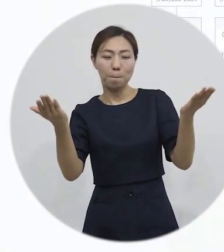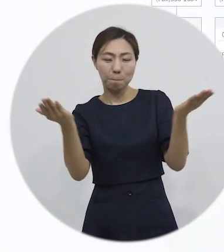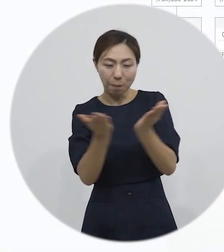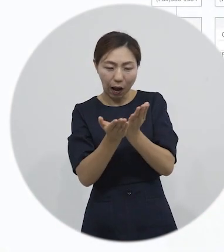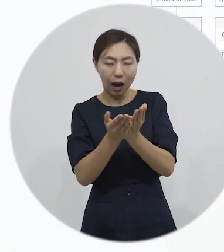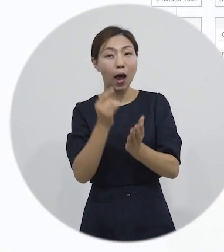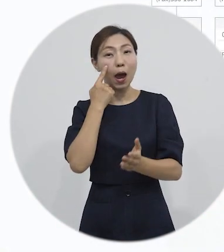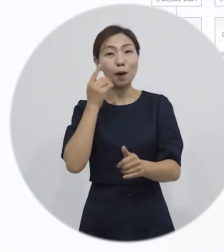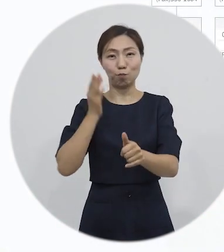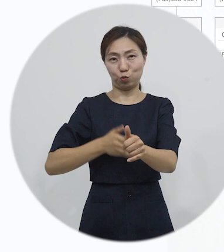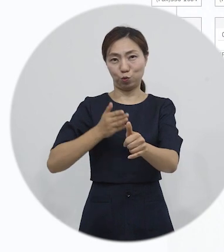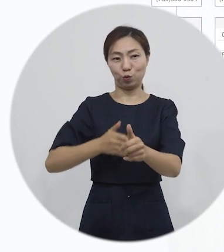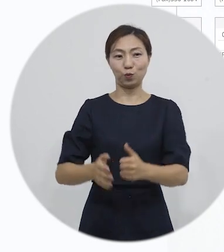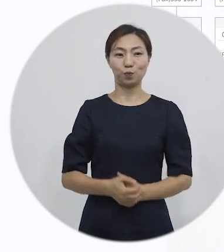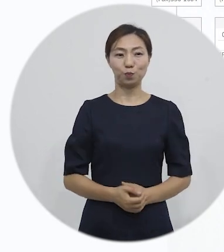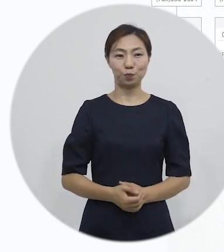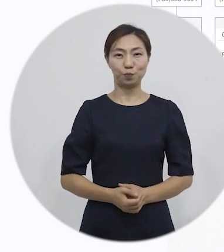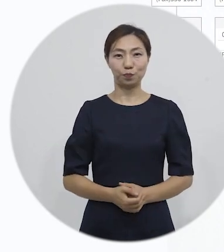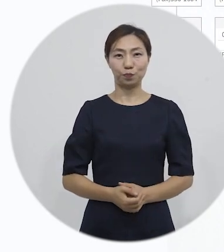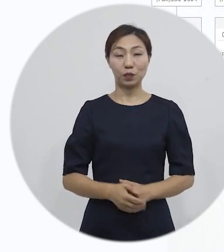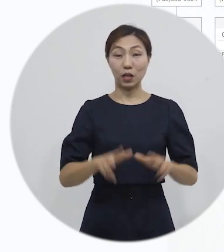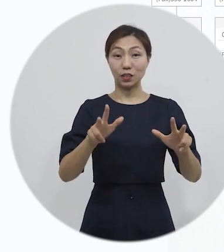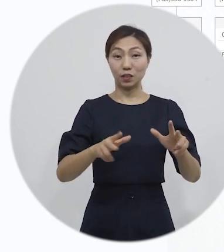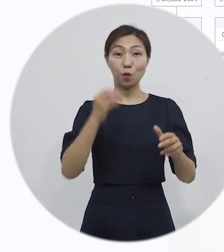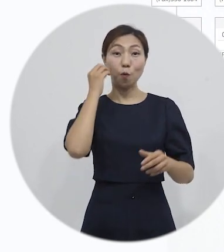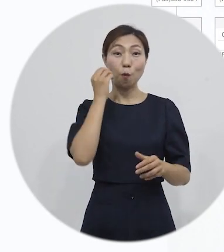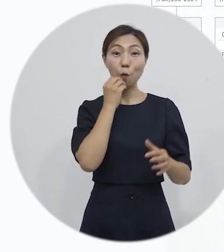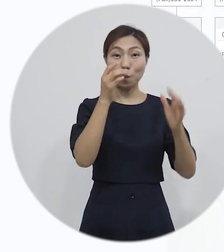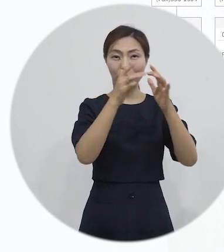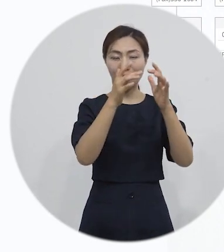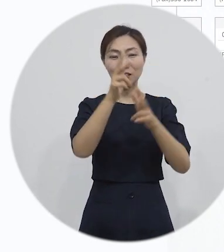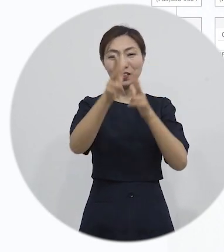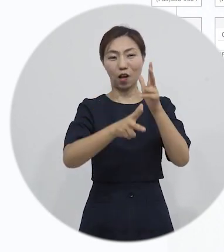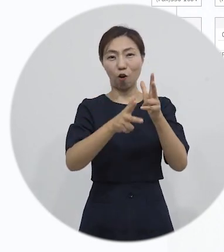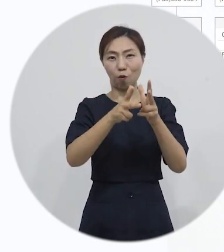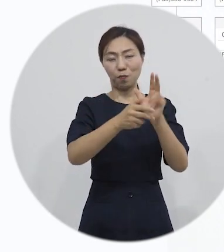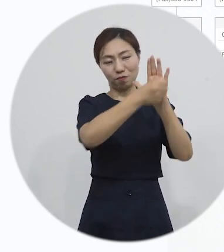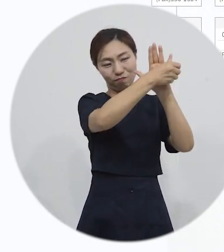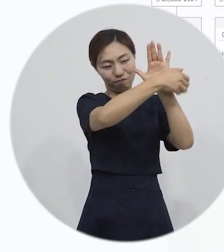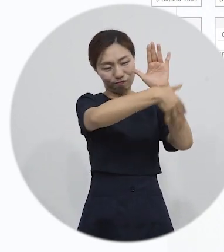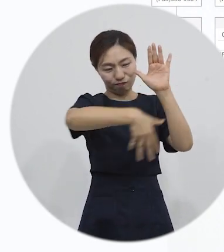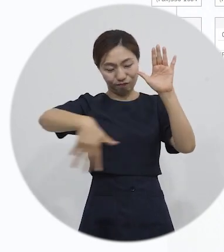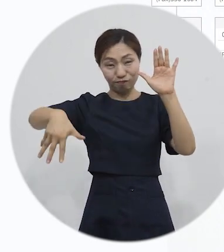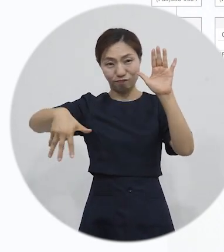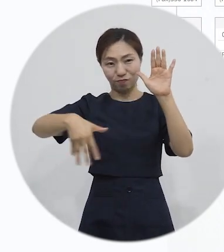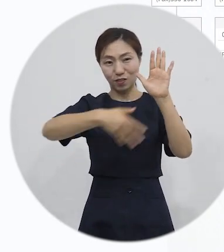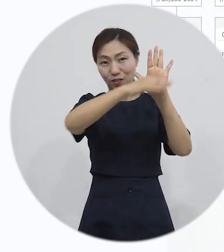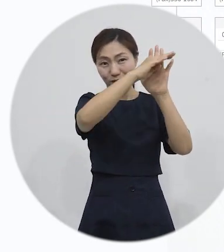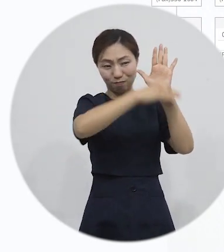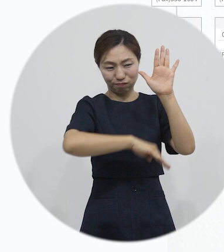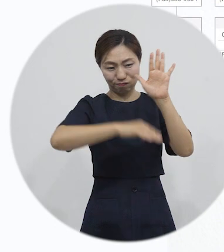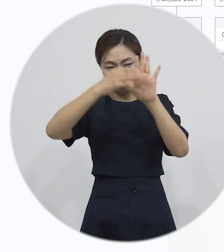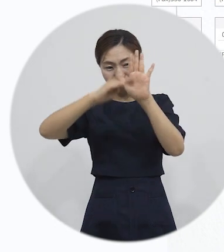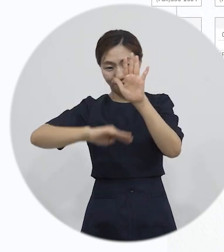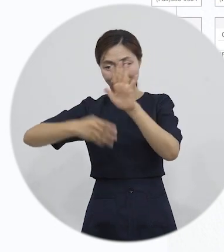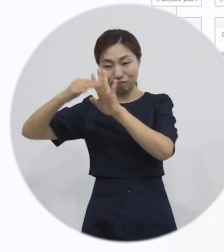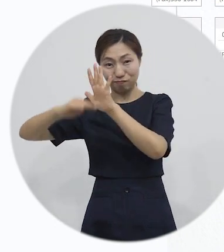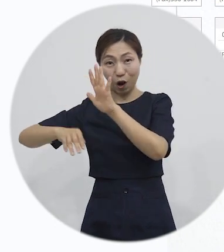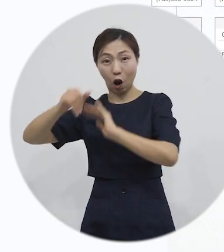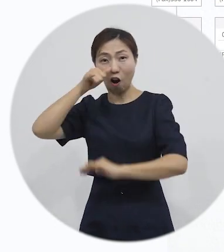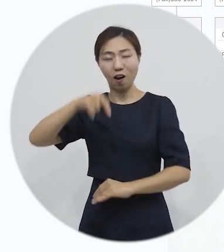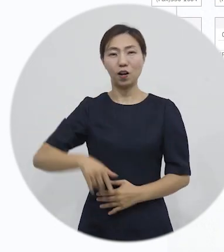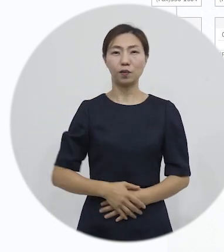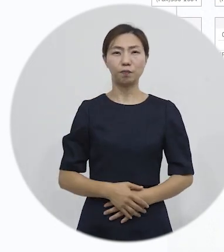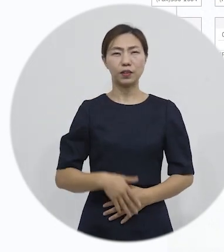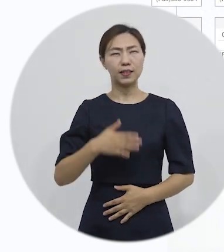지금 보여드리는 게 이제 그 서대문구의 사업부서들의 목록입니다. 대략 저렇게 있죠. 그러면 사업 제안을